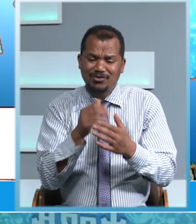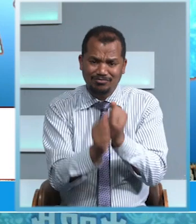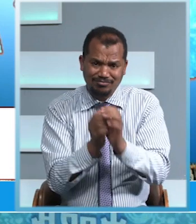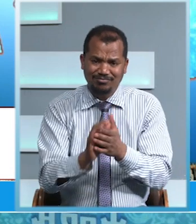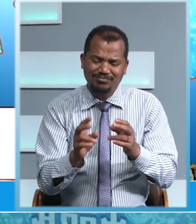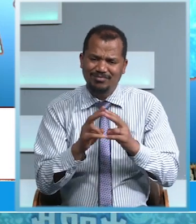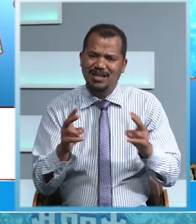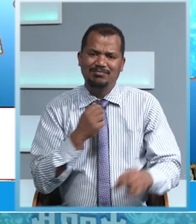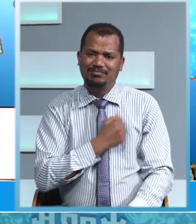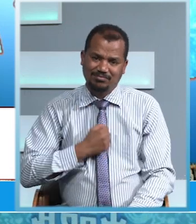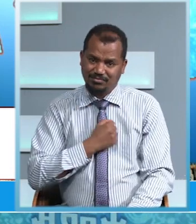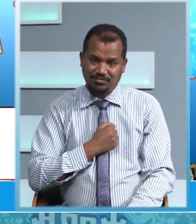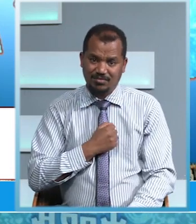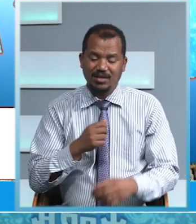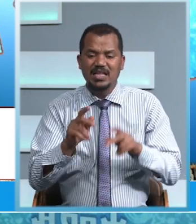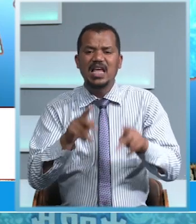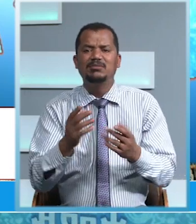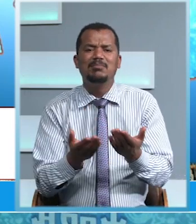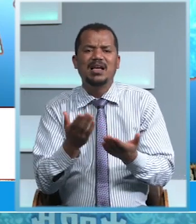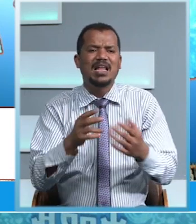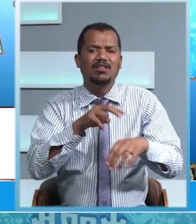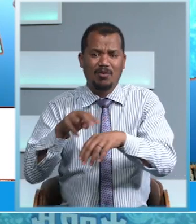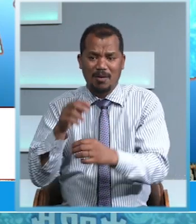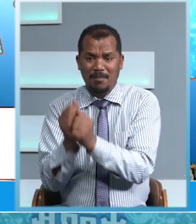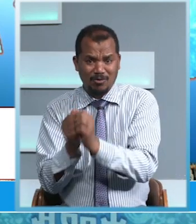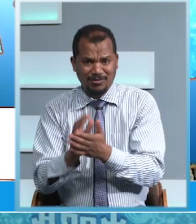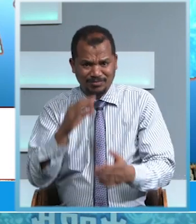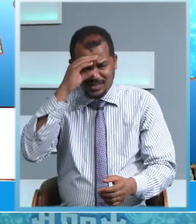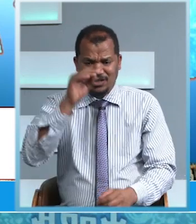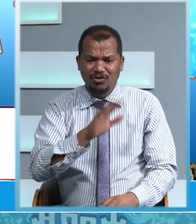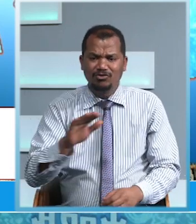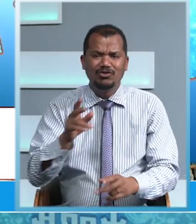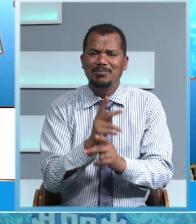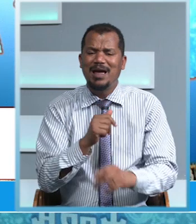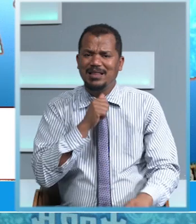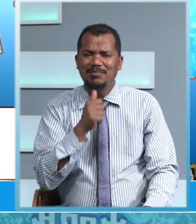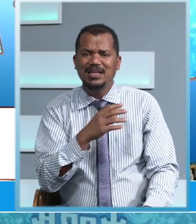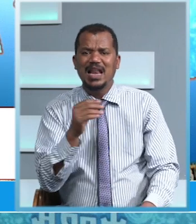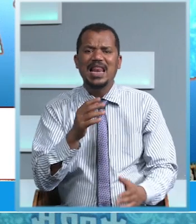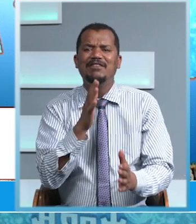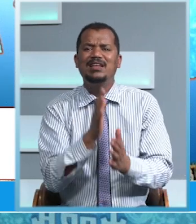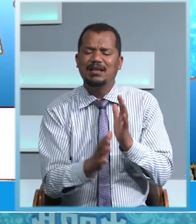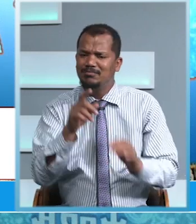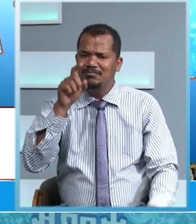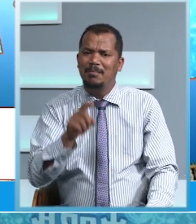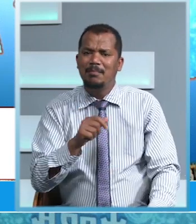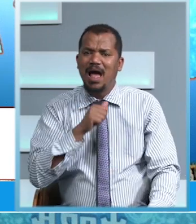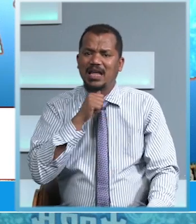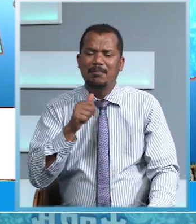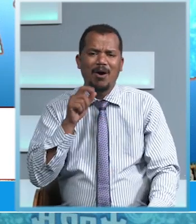ውድመት እጅግ ማዘናቸውን ገልጸዋል። የህዝብ መገልገያ ተቋማትን ማውደም ከሰው ልጆች የማይጠበቅና